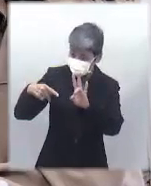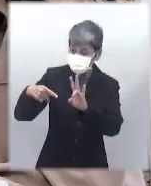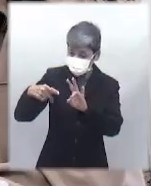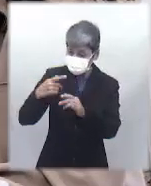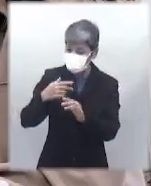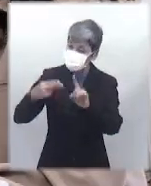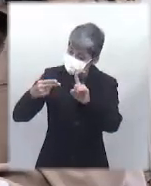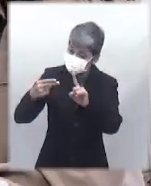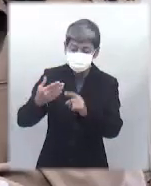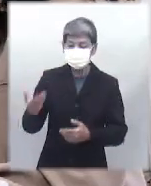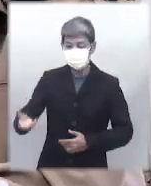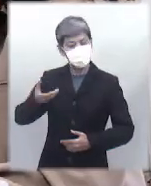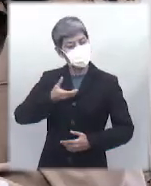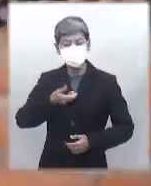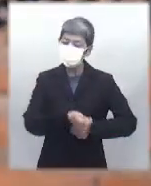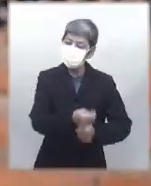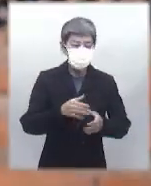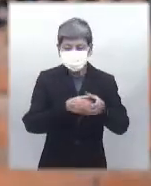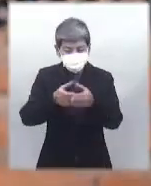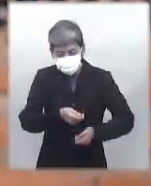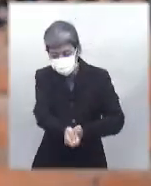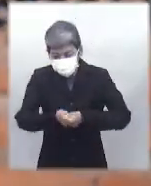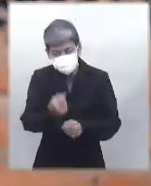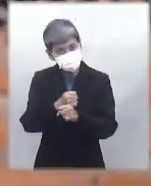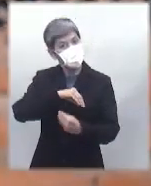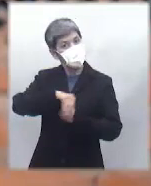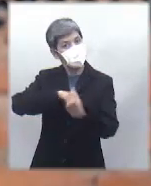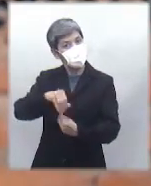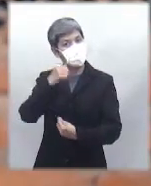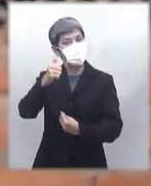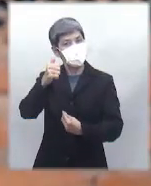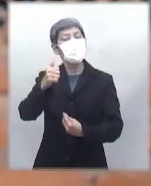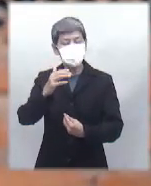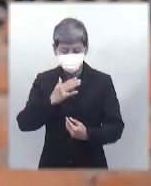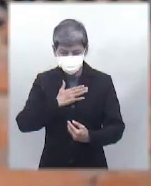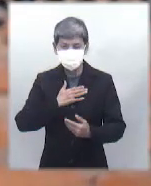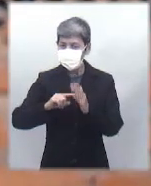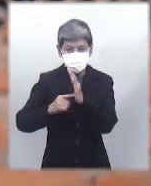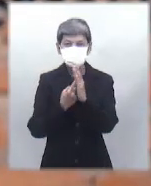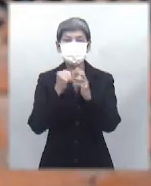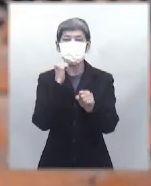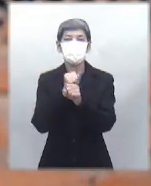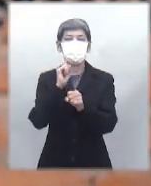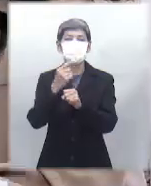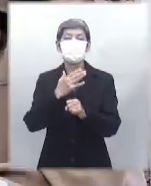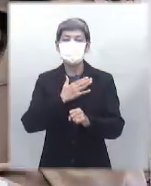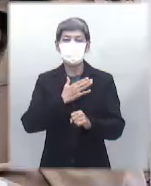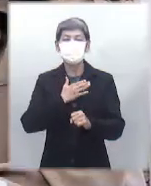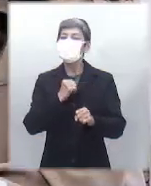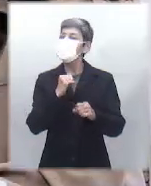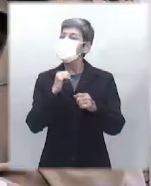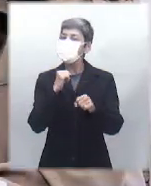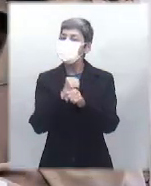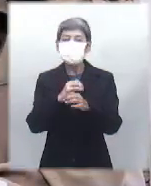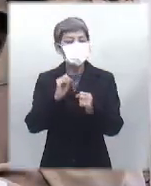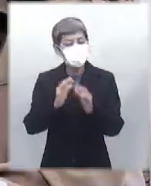หมื่นนึงผมเล่นเงินสดเลยผมก็เลยมันหมุนเวียนได้เร็วไงตั้งแต่นั้นจุดนั้นก็เลยเปลี่ยนใหม่ว่าเอ้ยงั้นเรากลับมา